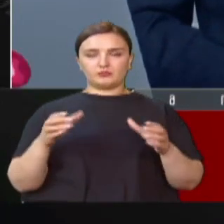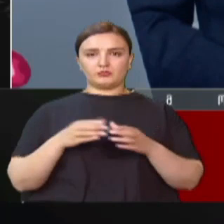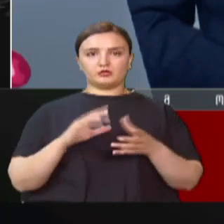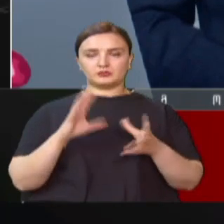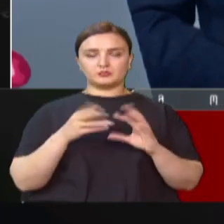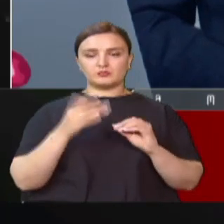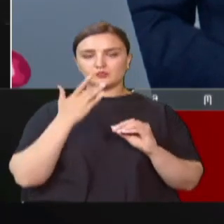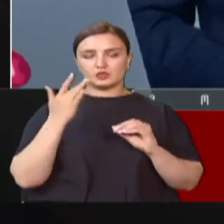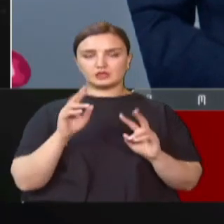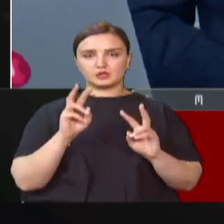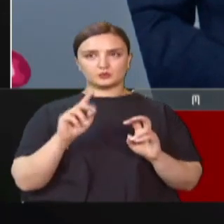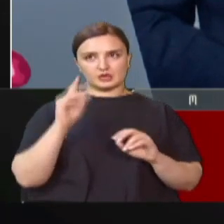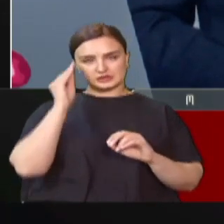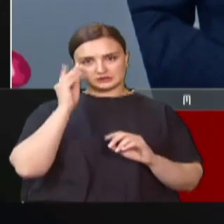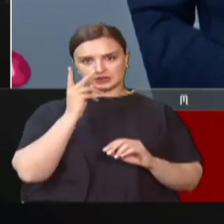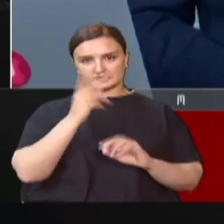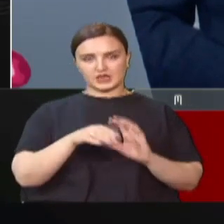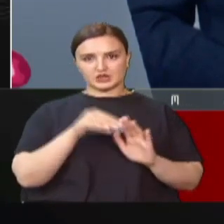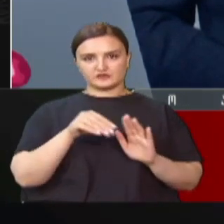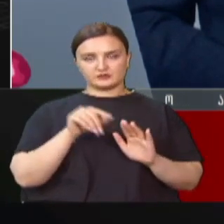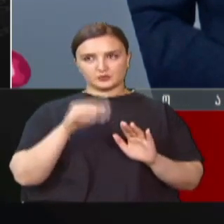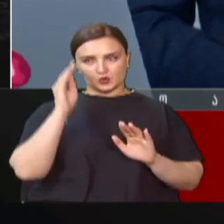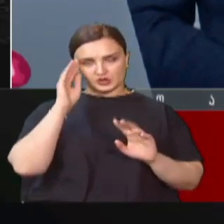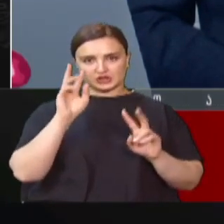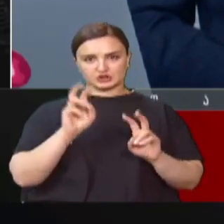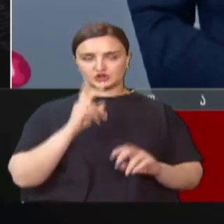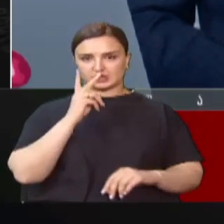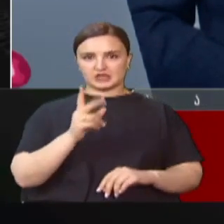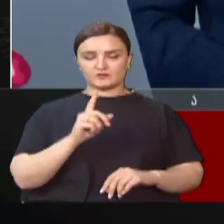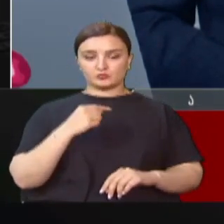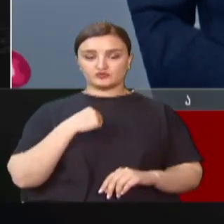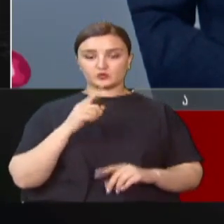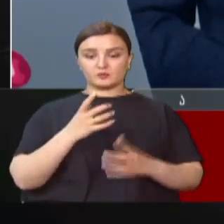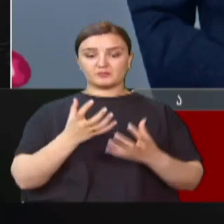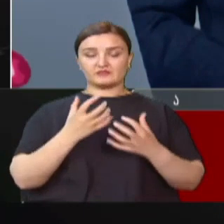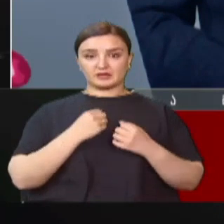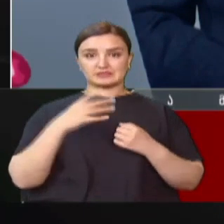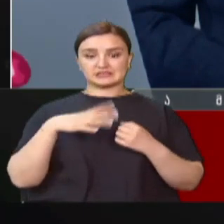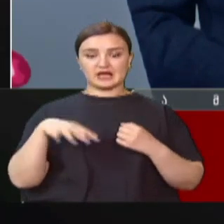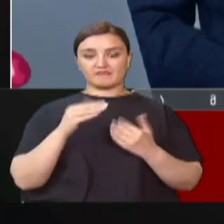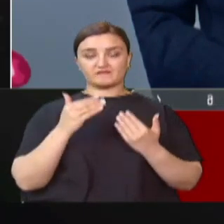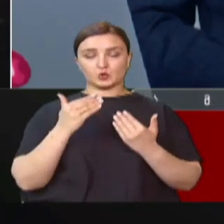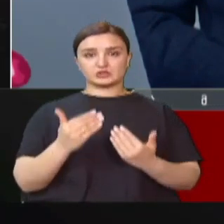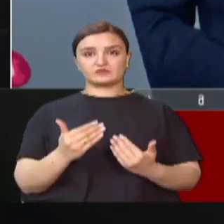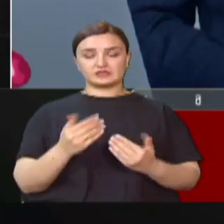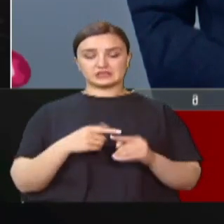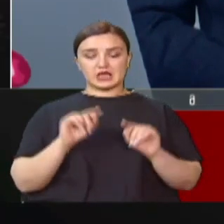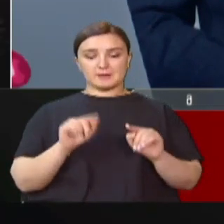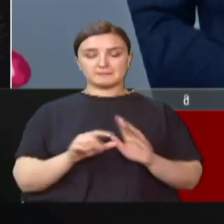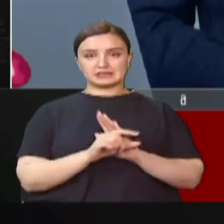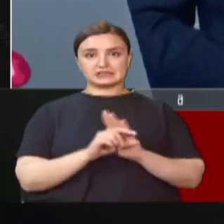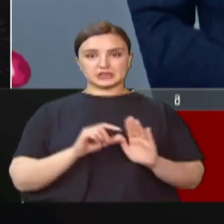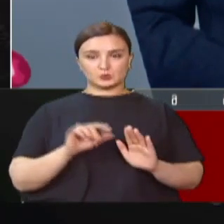პოლიტიკურ ჭრილში ხედავენ და არჩევნების კონტექსში ხედავენ, რომ ჩვენ რომ მოიპოვებთ საქართველოსთვის am